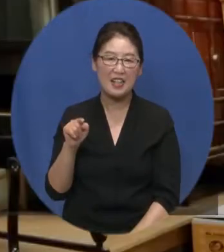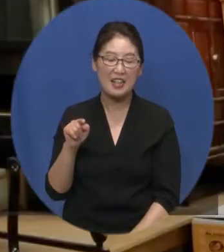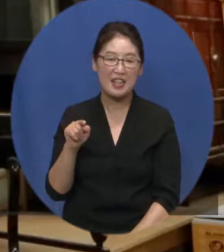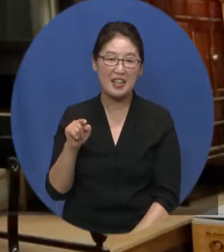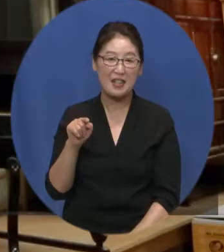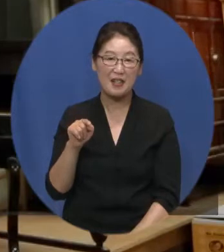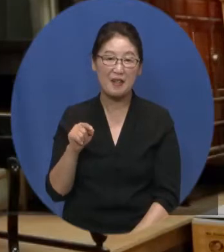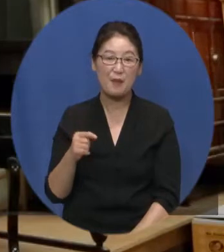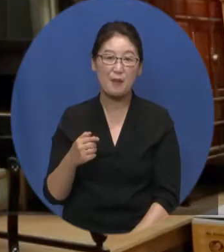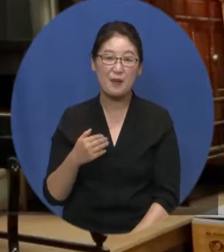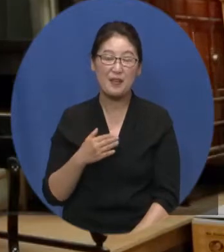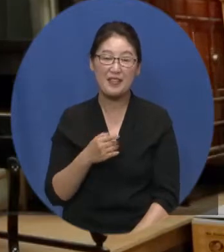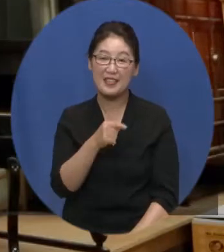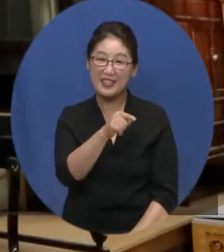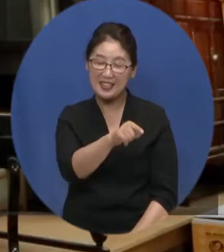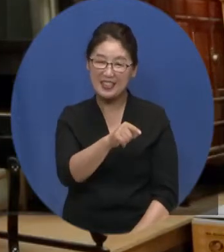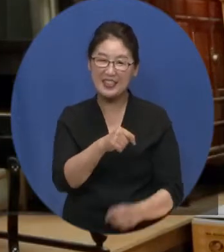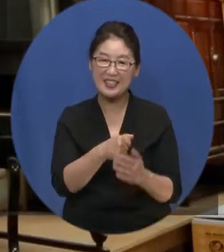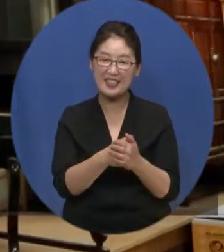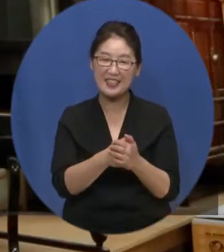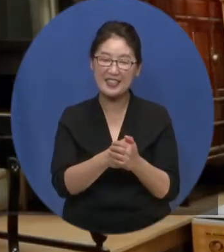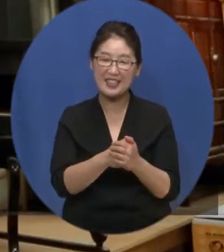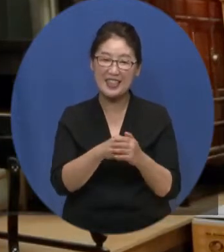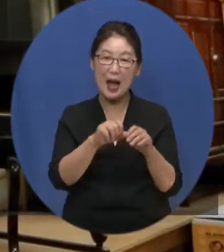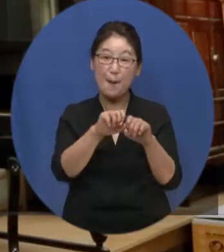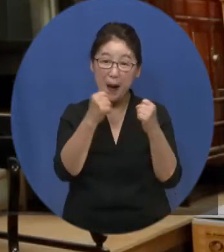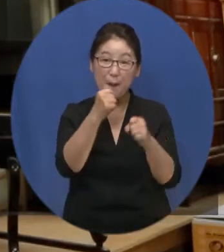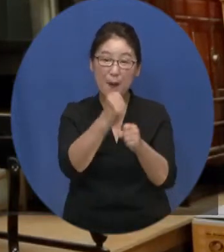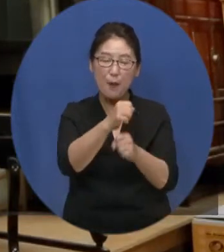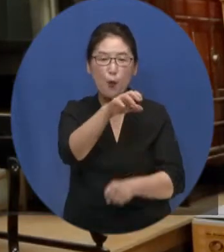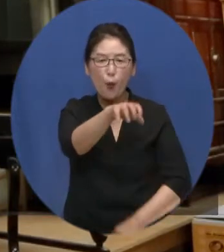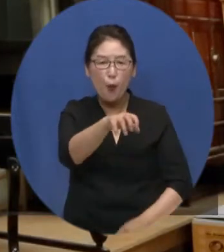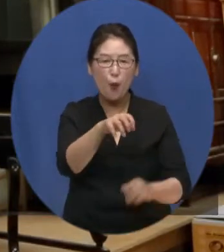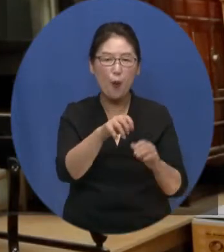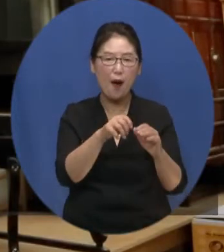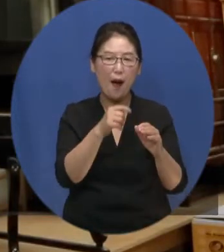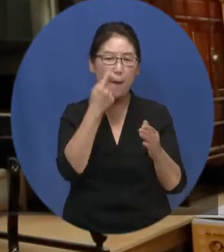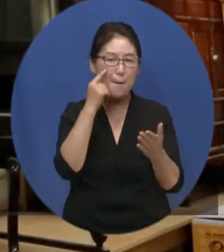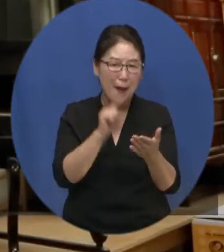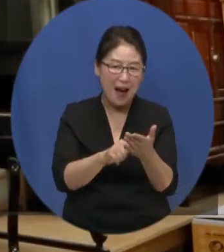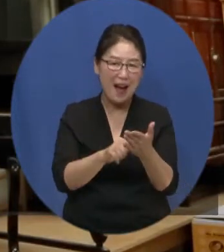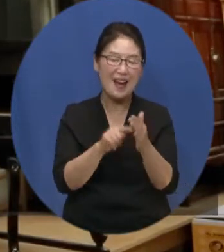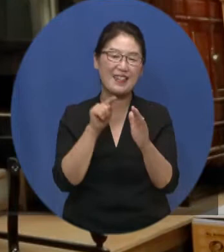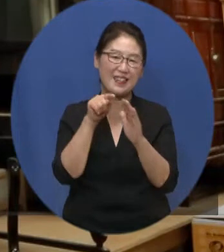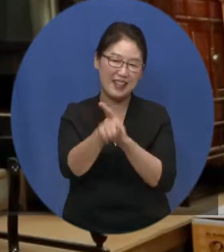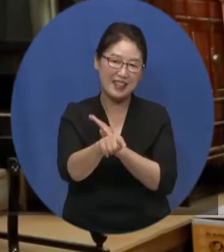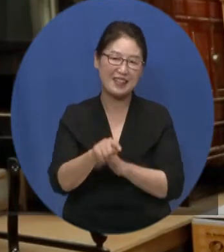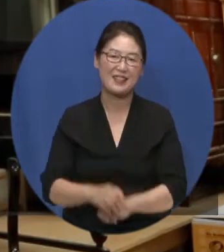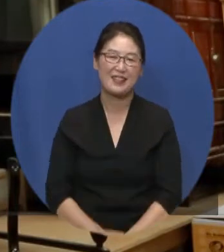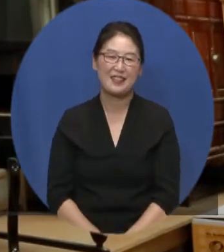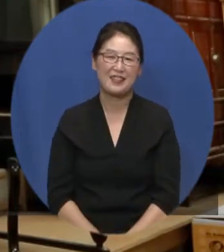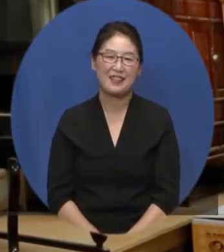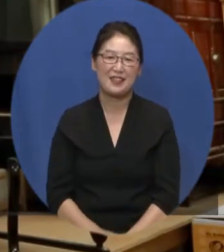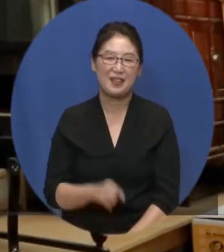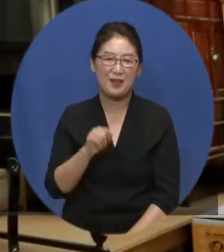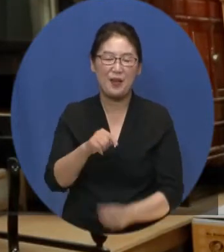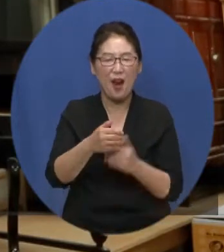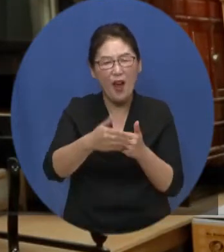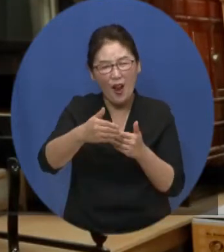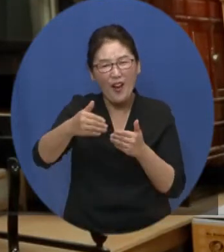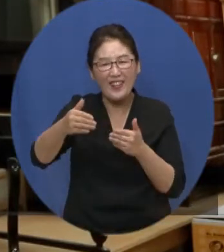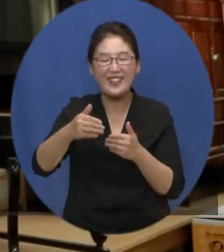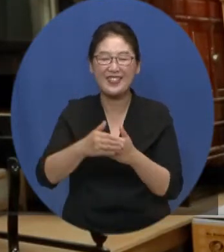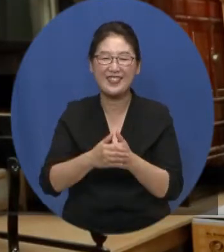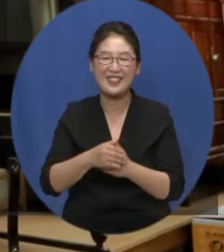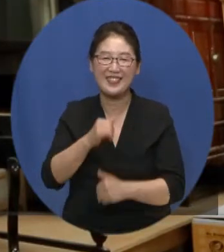가르쳤던 그분 제공 방을 제가 찾게 된거죠 그런데 그 뒤에 과정은 또 내용은